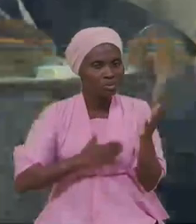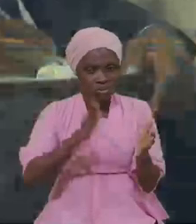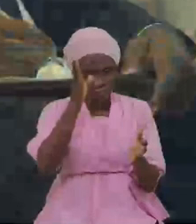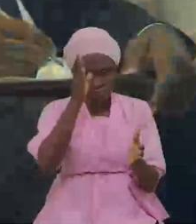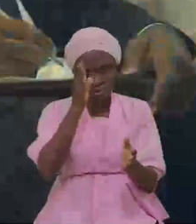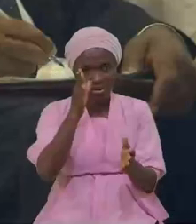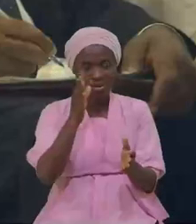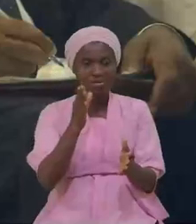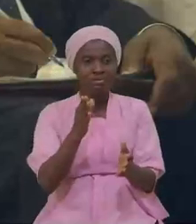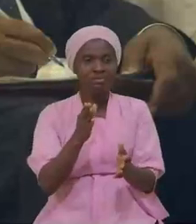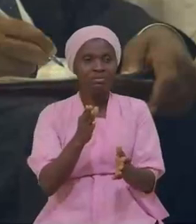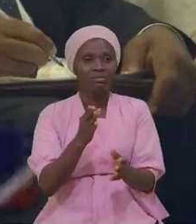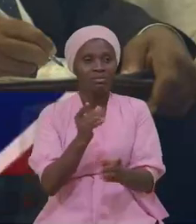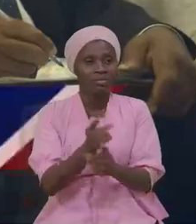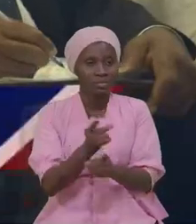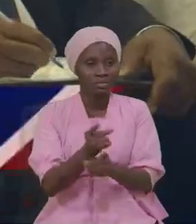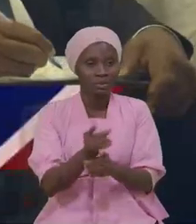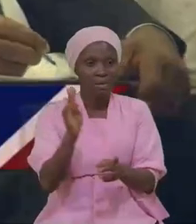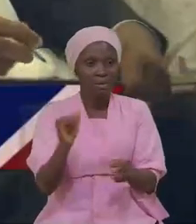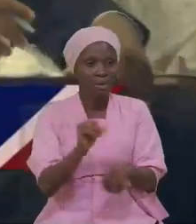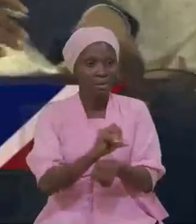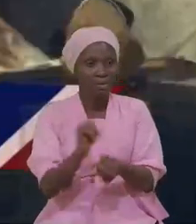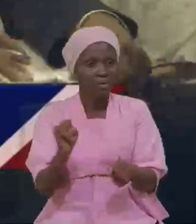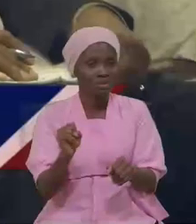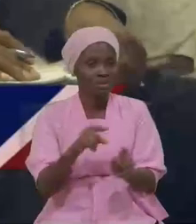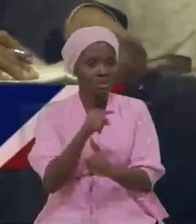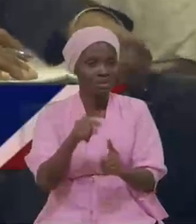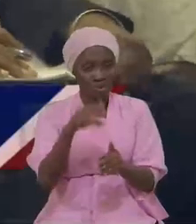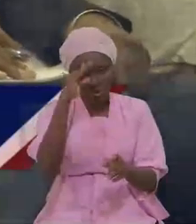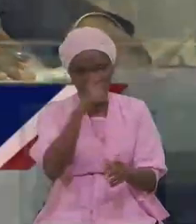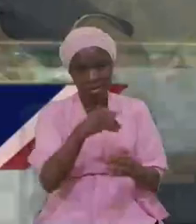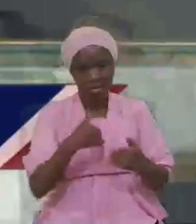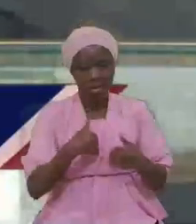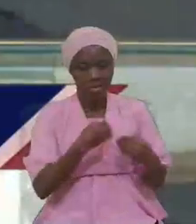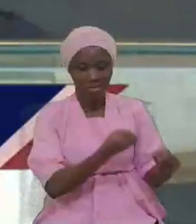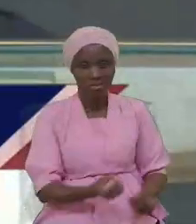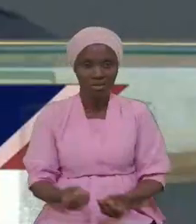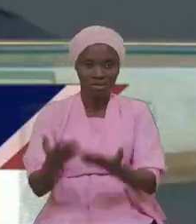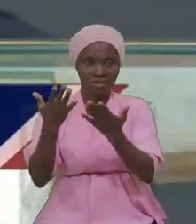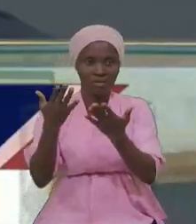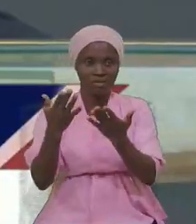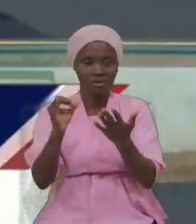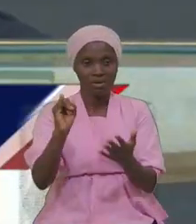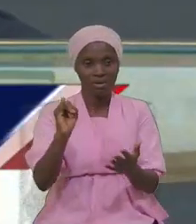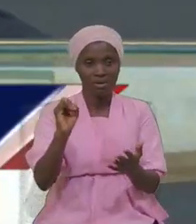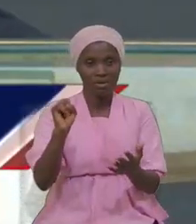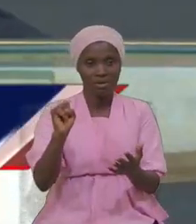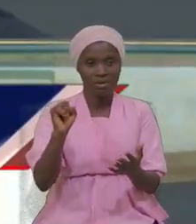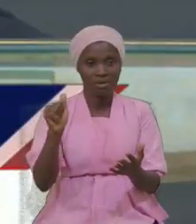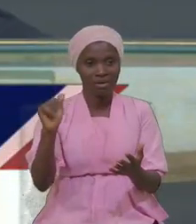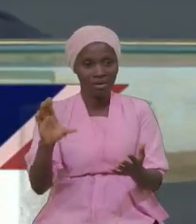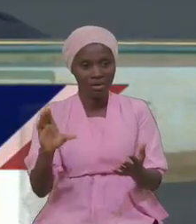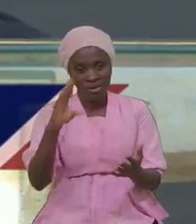ne fut-il pas justifié par les œuvres lorsqu'il offrit son fils Isaac sur l'autel?